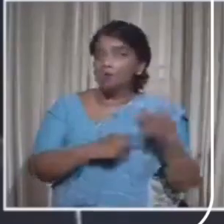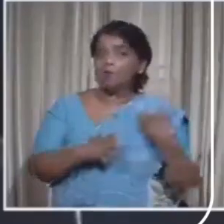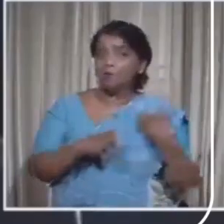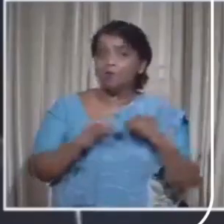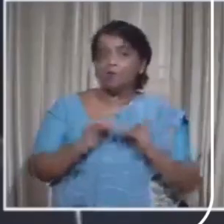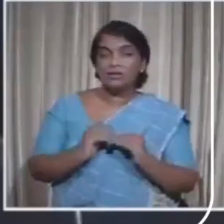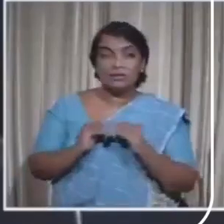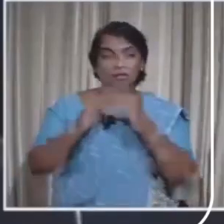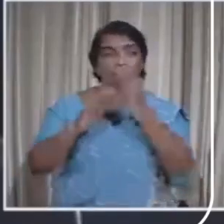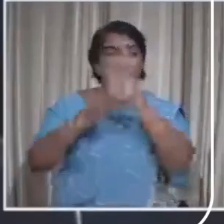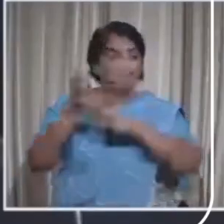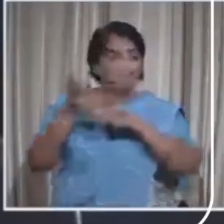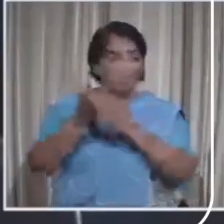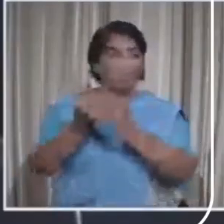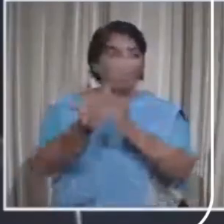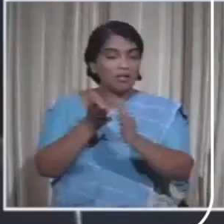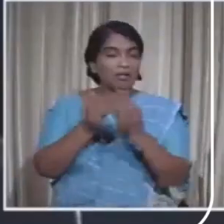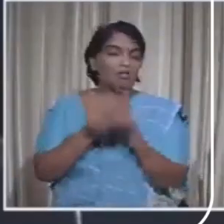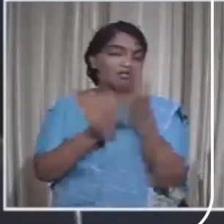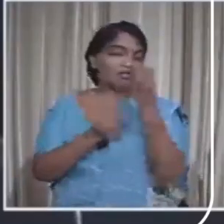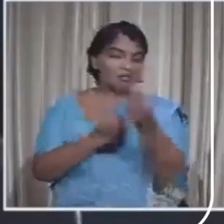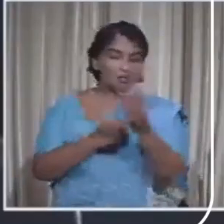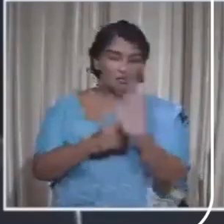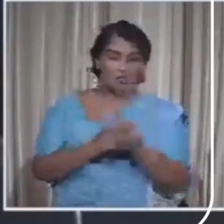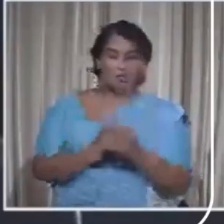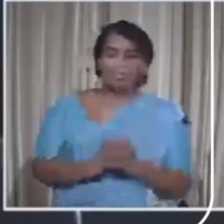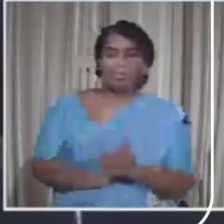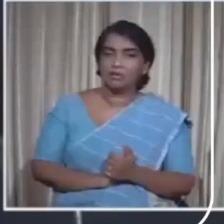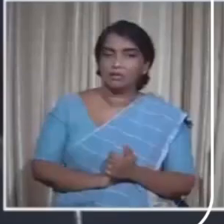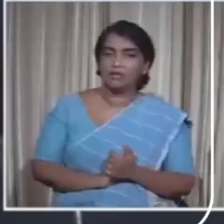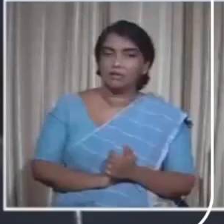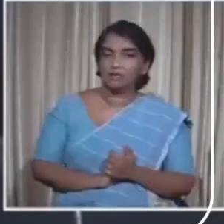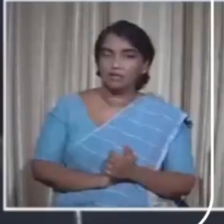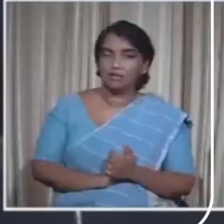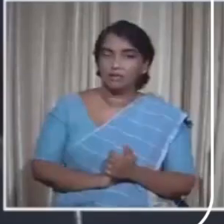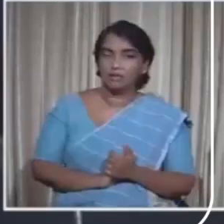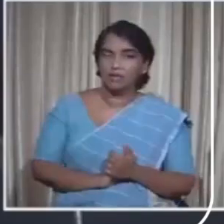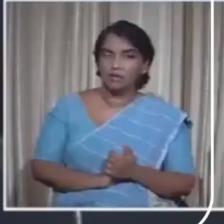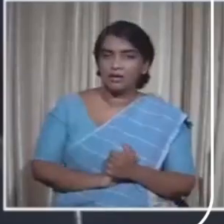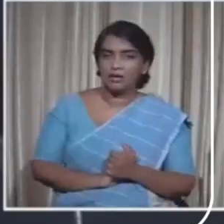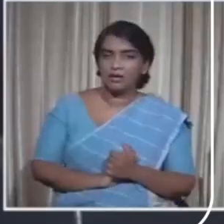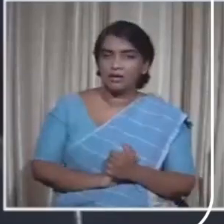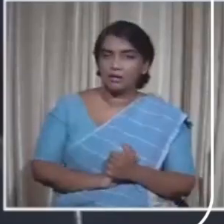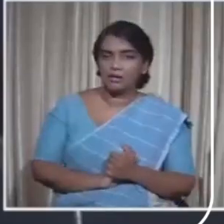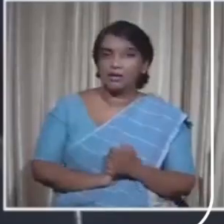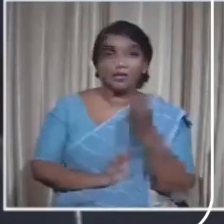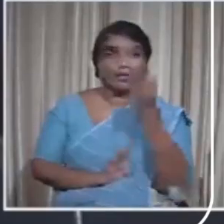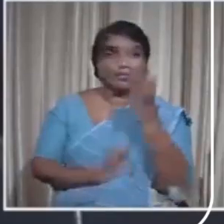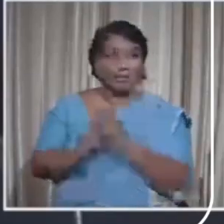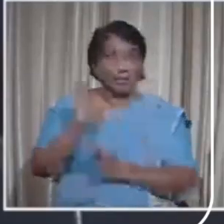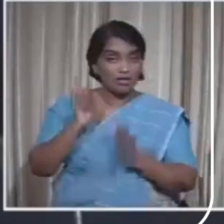සංවර්ධන අයවැයනට සහන දෙන අයවැයක් ඇති කරන්න. මං අරපහු කියනවා